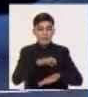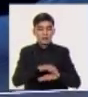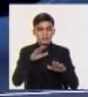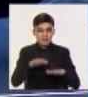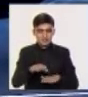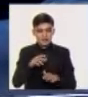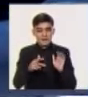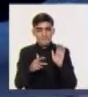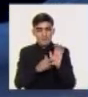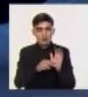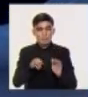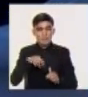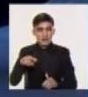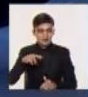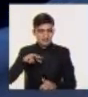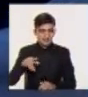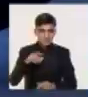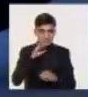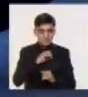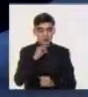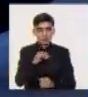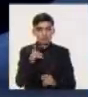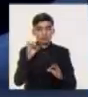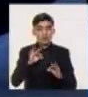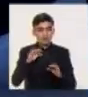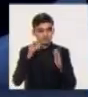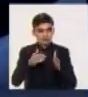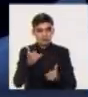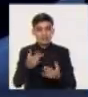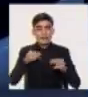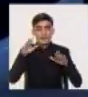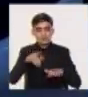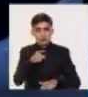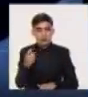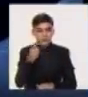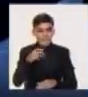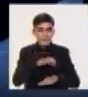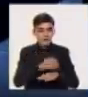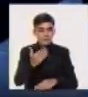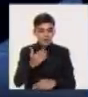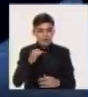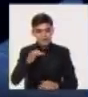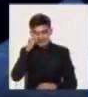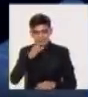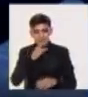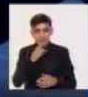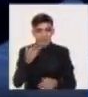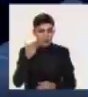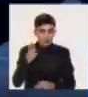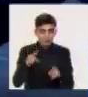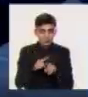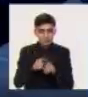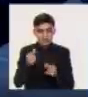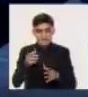сумму 8 миллиардов тенге. Что о них известно, где сейчас владельцы банка и почему в Казахстане так легко